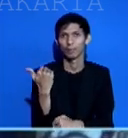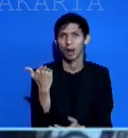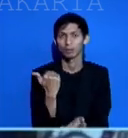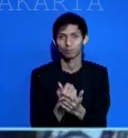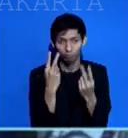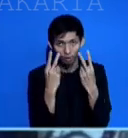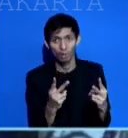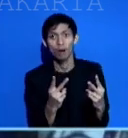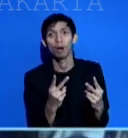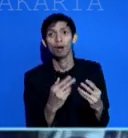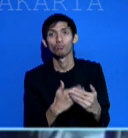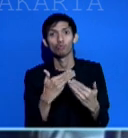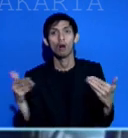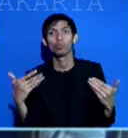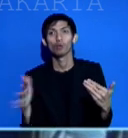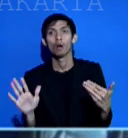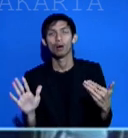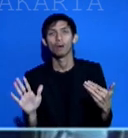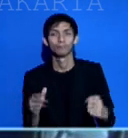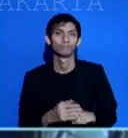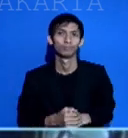Akan dioperasionalkan minimarket tersebut